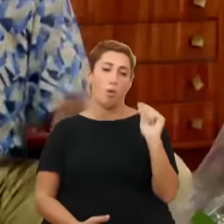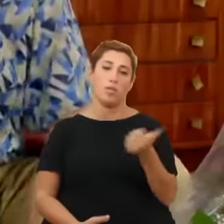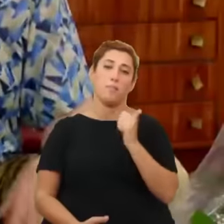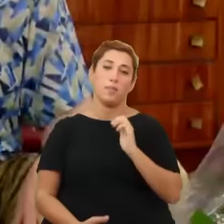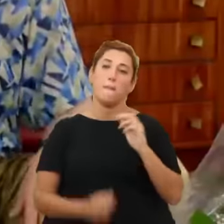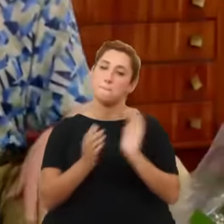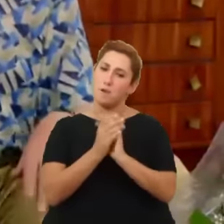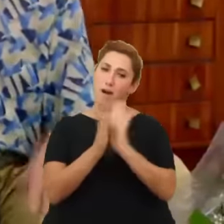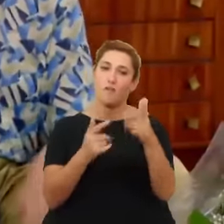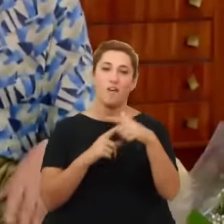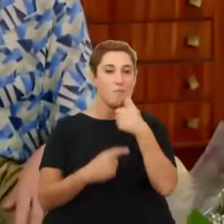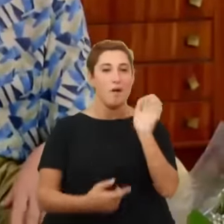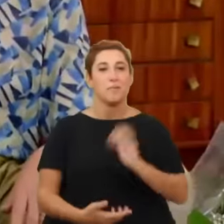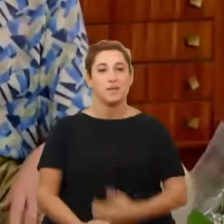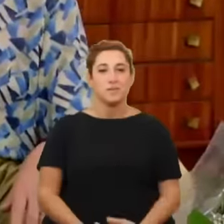önemli. Bravo Fehmi abi.